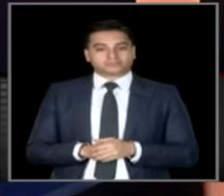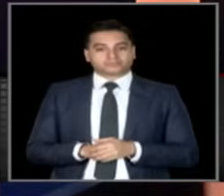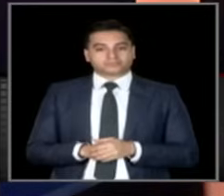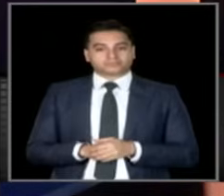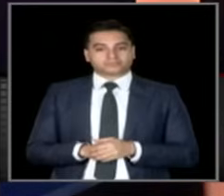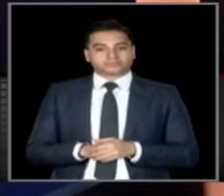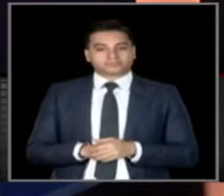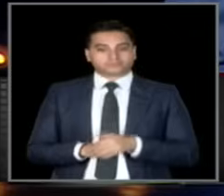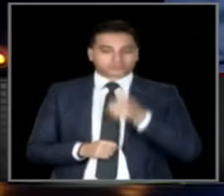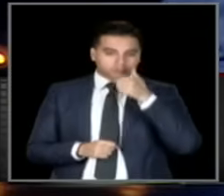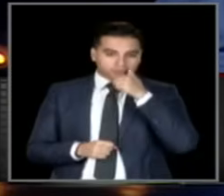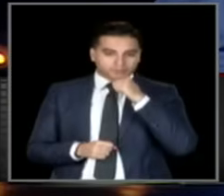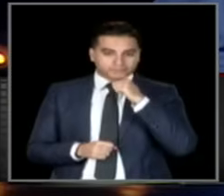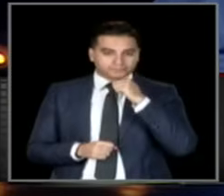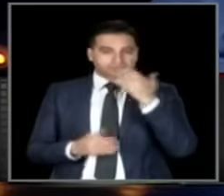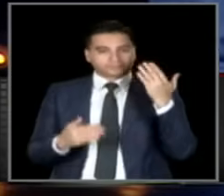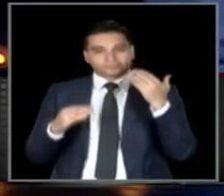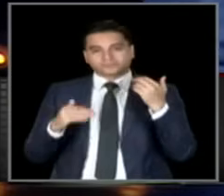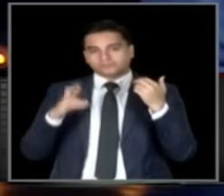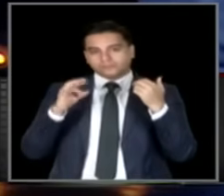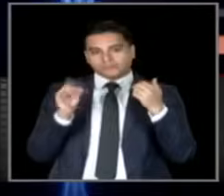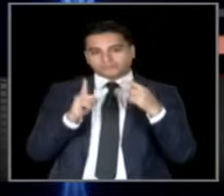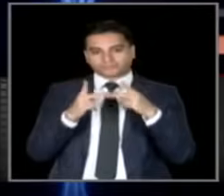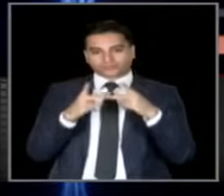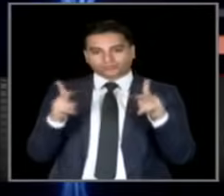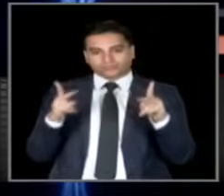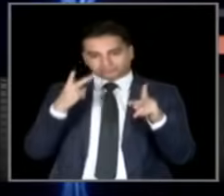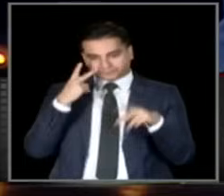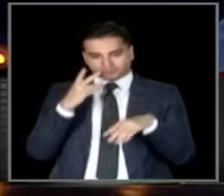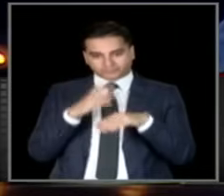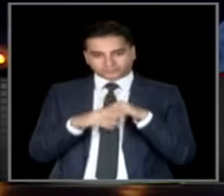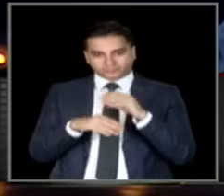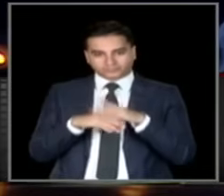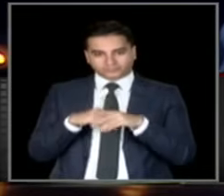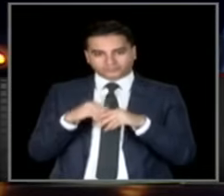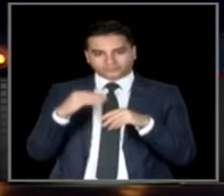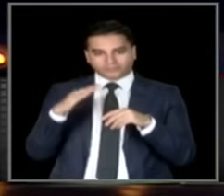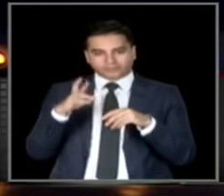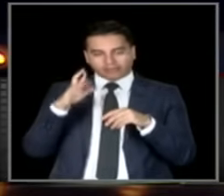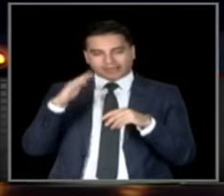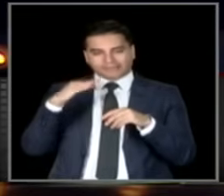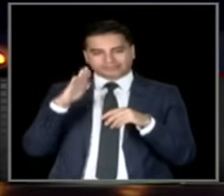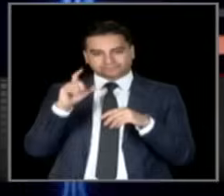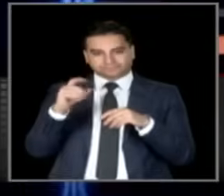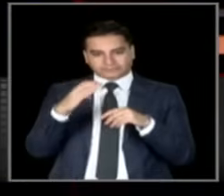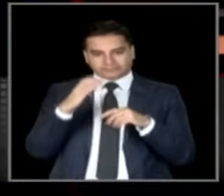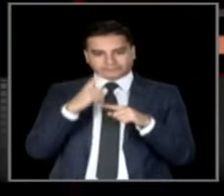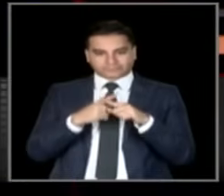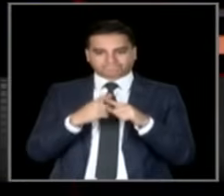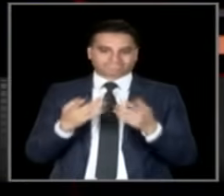الصين. الصين. حازم جمال مش موافق تاني. حسن عروس، إجابة خاطئة.